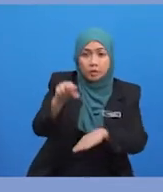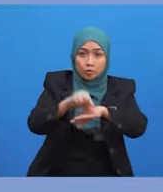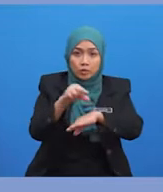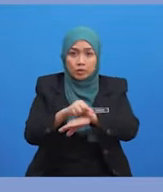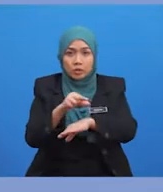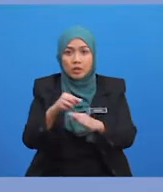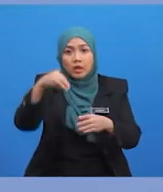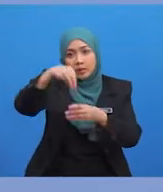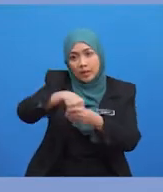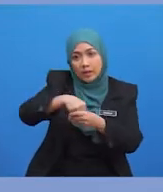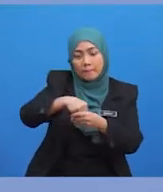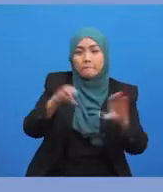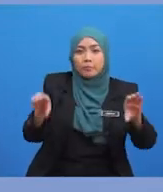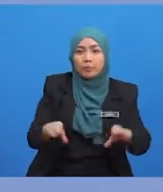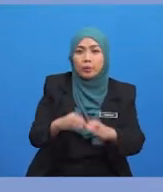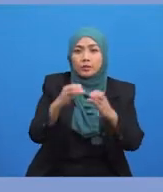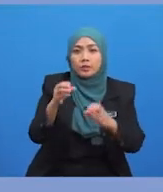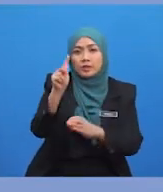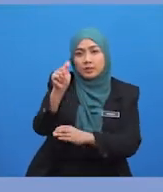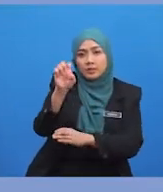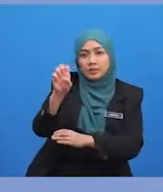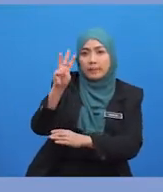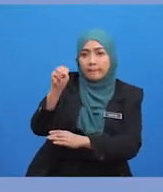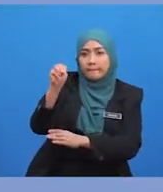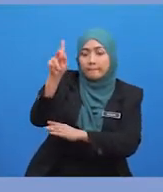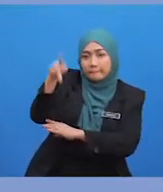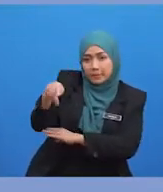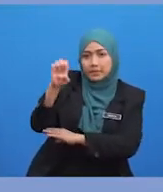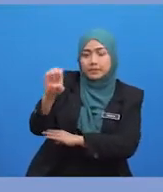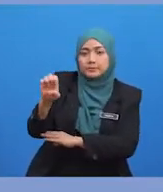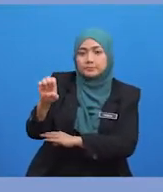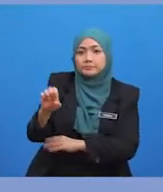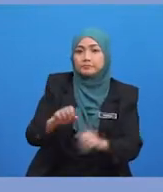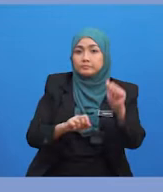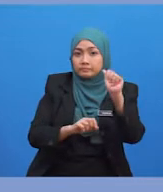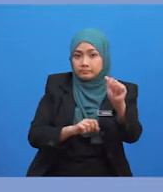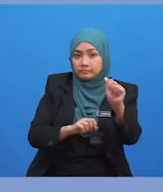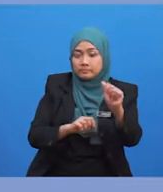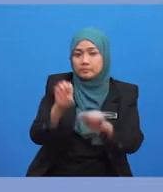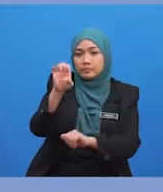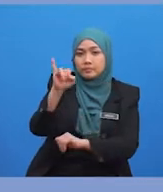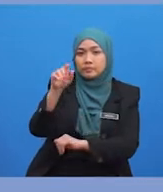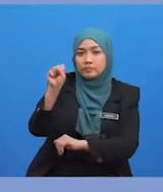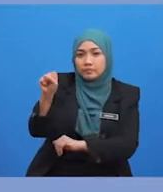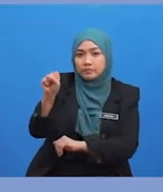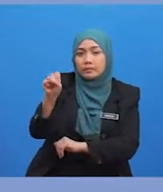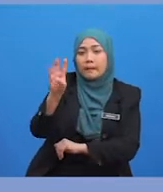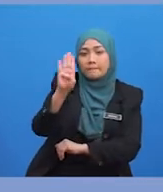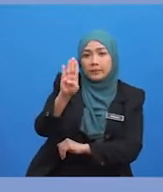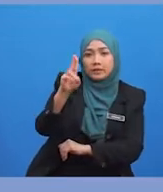dalam pembuatan tempe? A. Yeast, B. Virus,